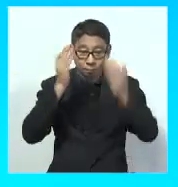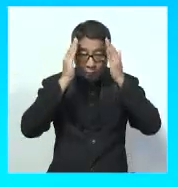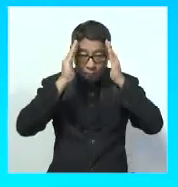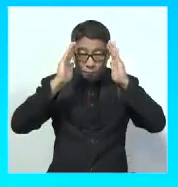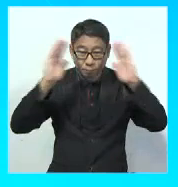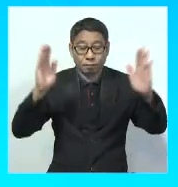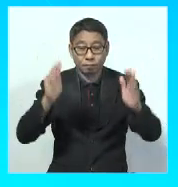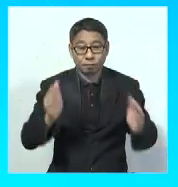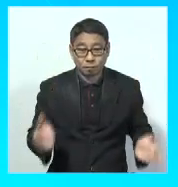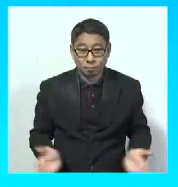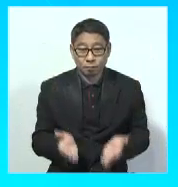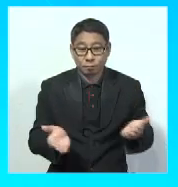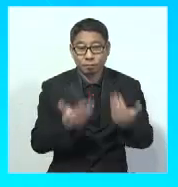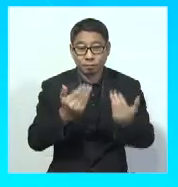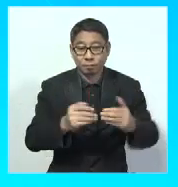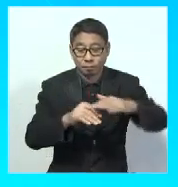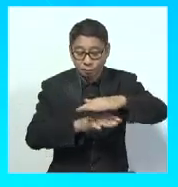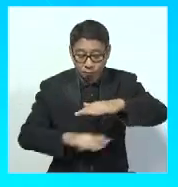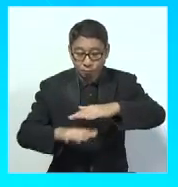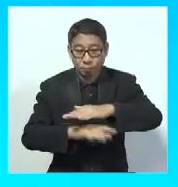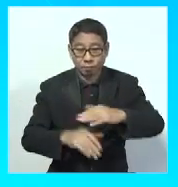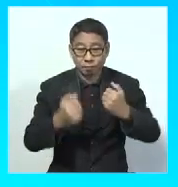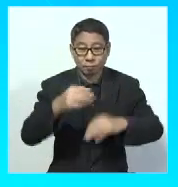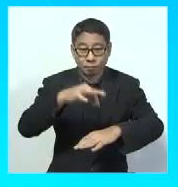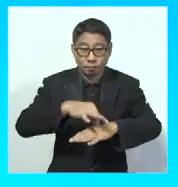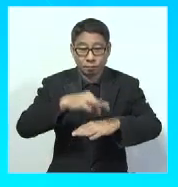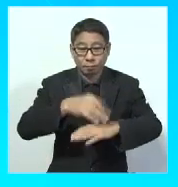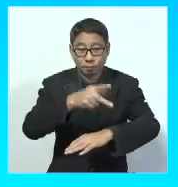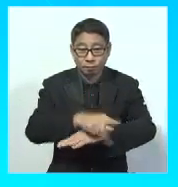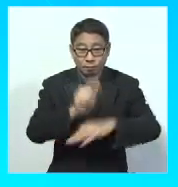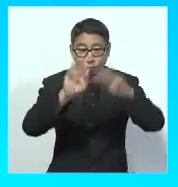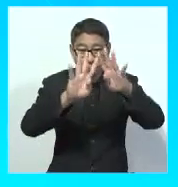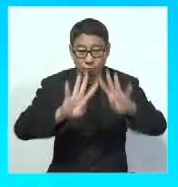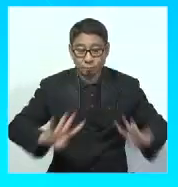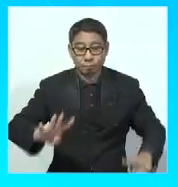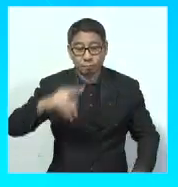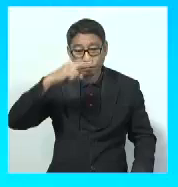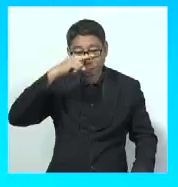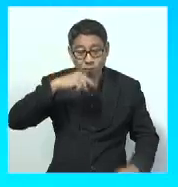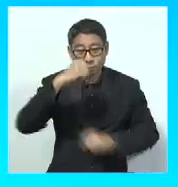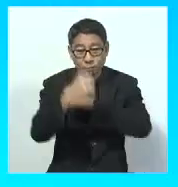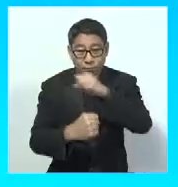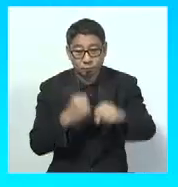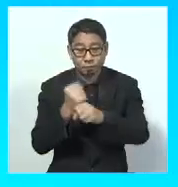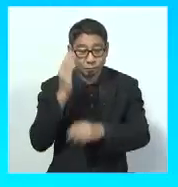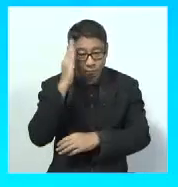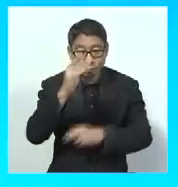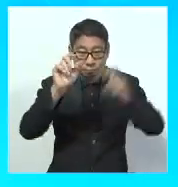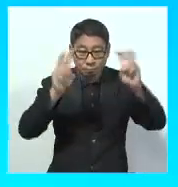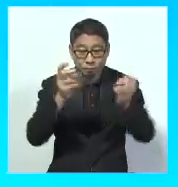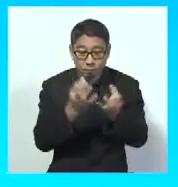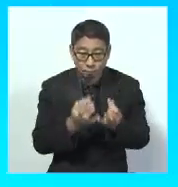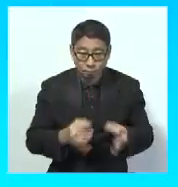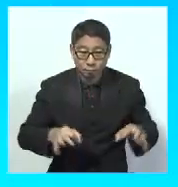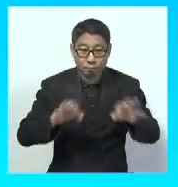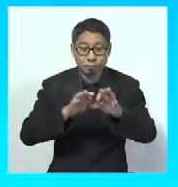น์และผลักดันประเด็นต่างๆเพื่อวางรากฐานสำหรับการดำรงตำแหน่งประธานอาเซียนของไทยในปีหน้าโดยมีประเด็นสำคัญนะครับ